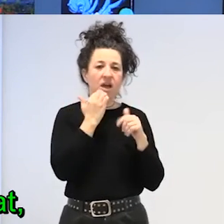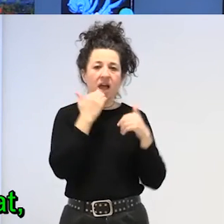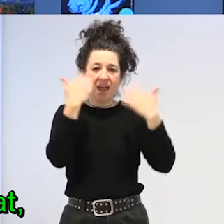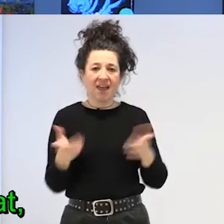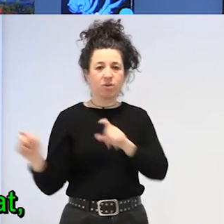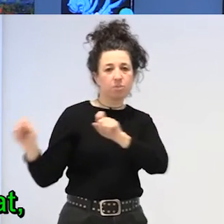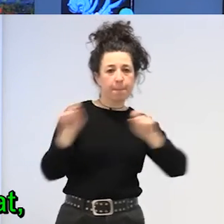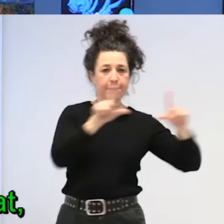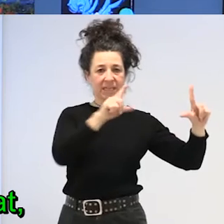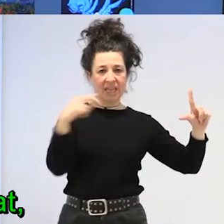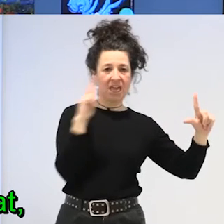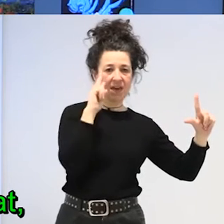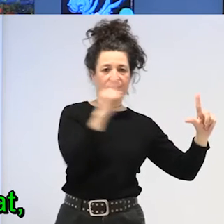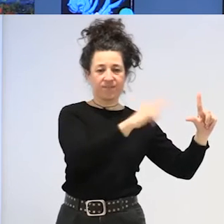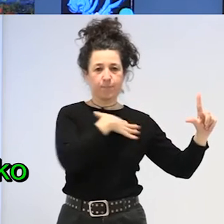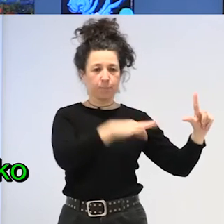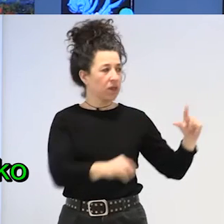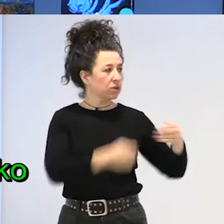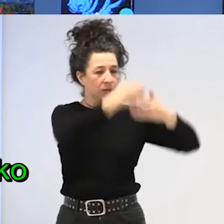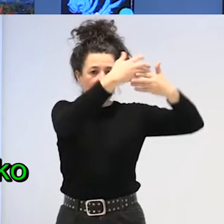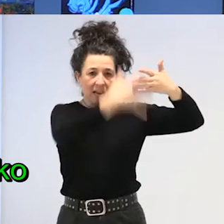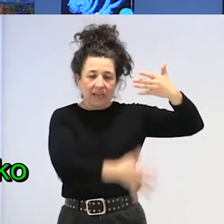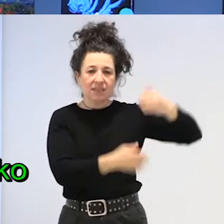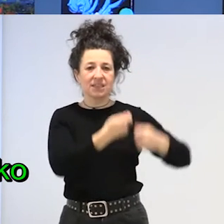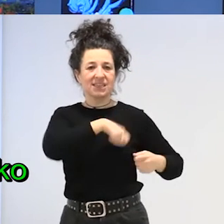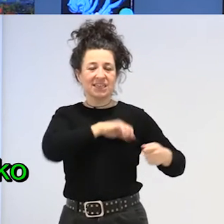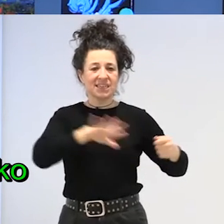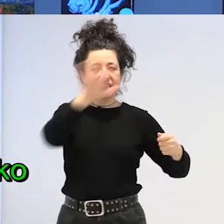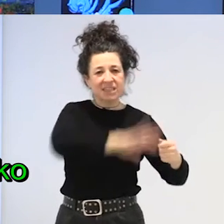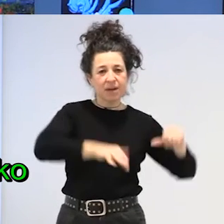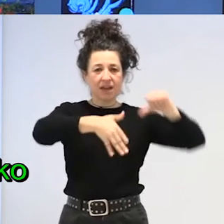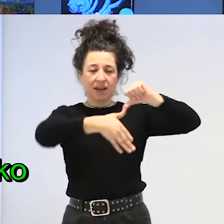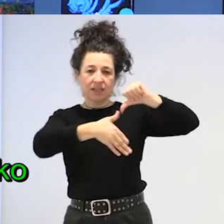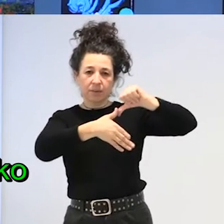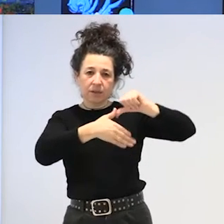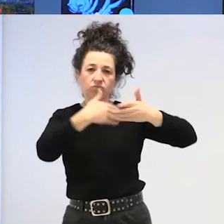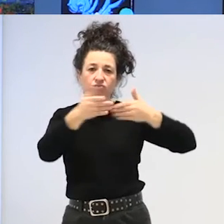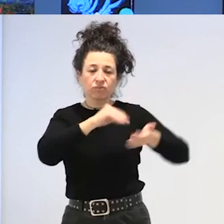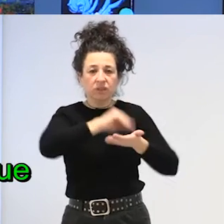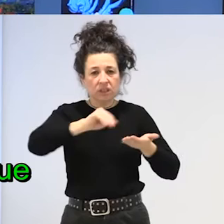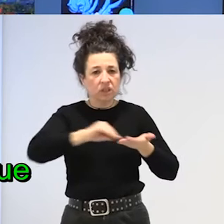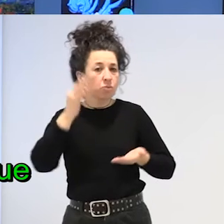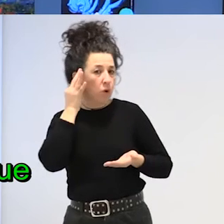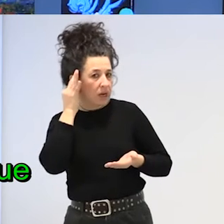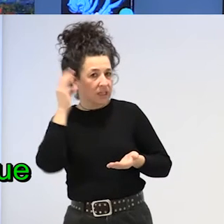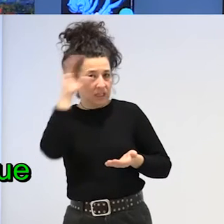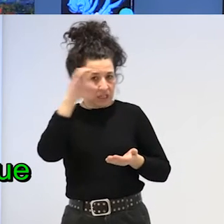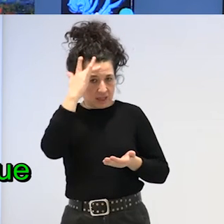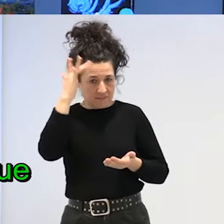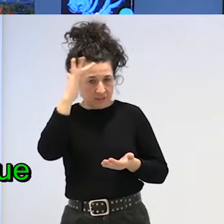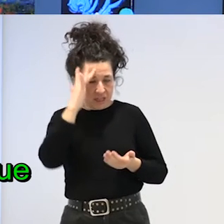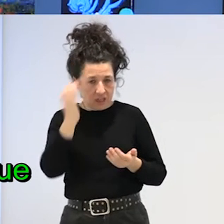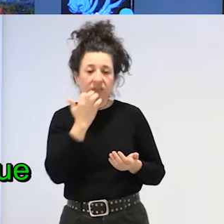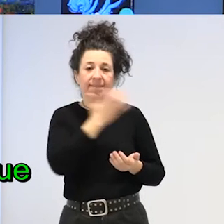daude, hemen daukazue zerrenda bat, Espainiako eta Latinoamerikako idazleekin, eta, bueno, ba,